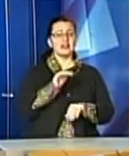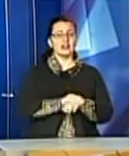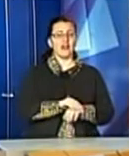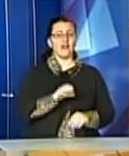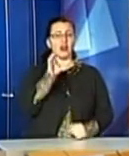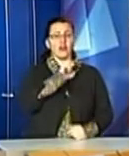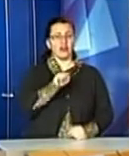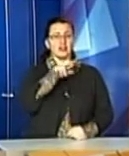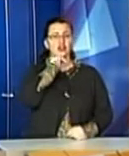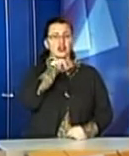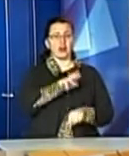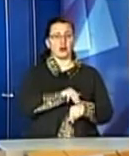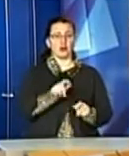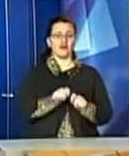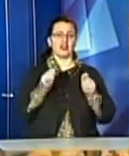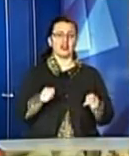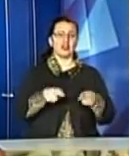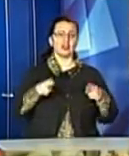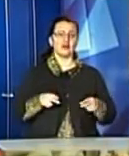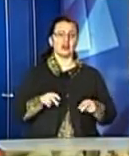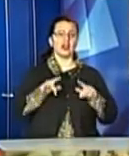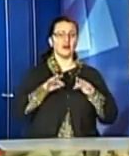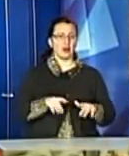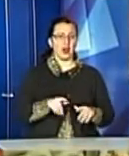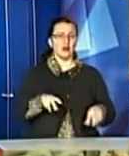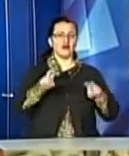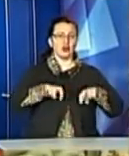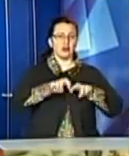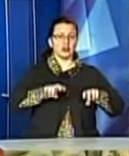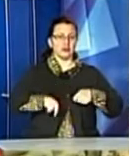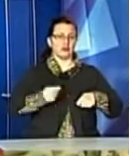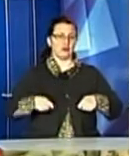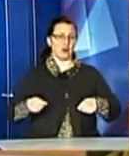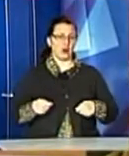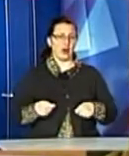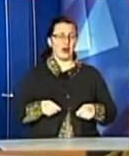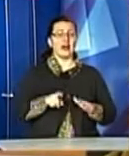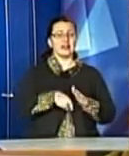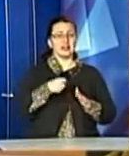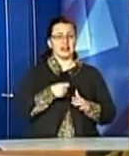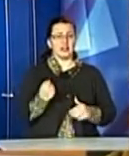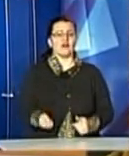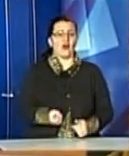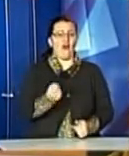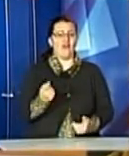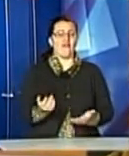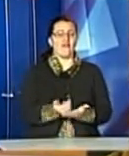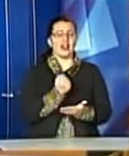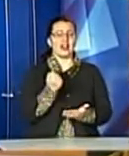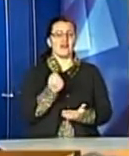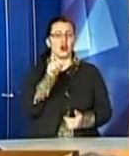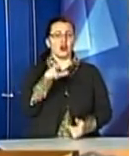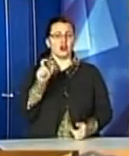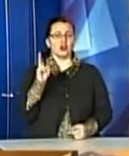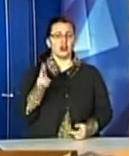викрадення чернівецька поліція відкрила кримінальне провадження, однак розслідування затягували. Все ж таки слідству стали відомі особи, причетні до злочину. Як